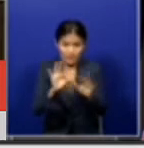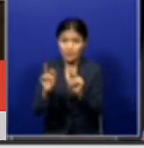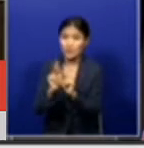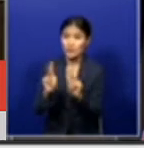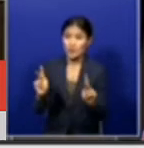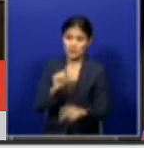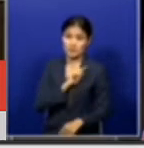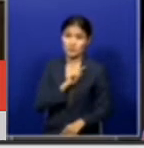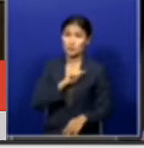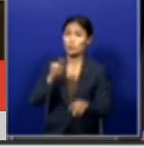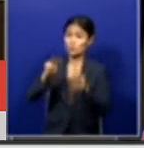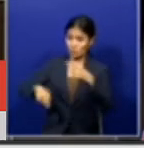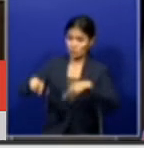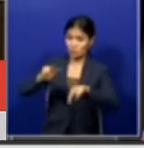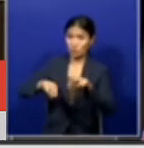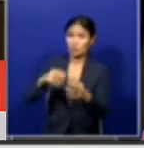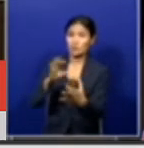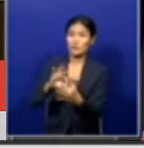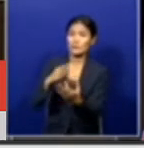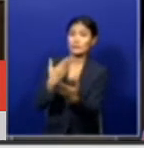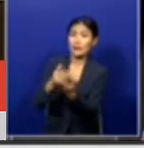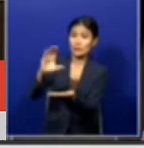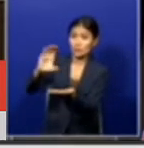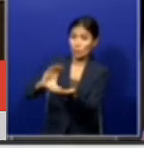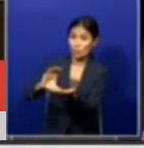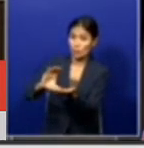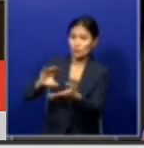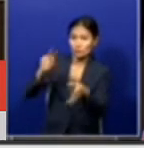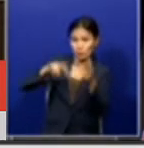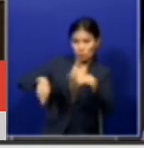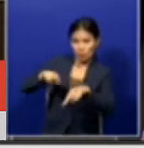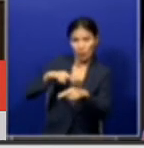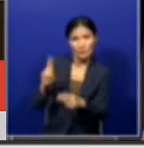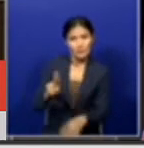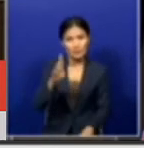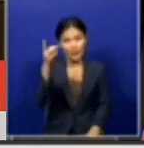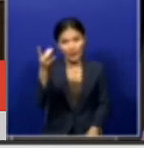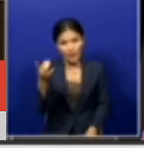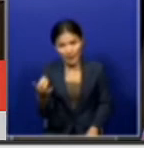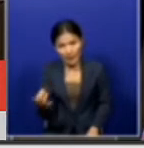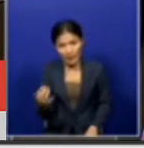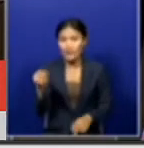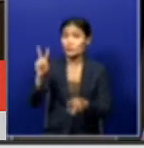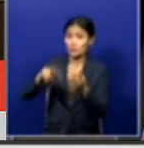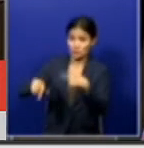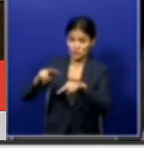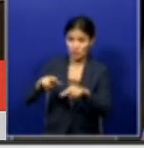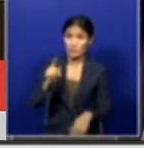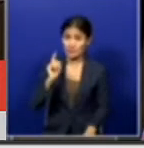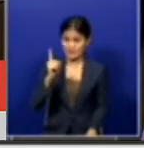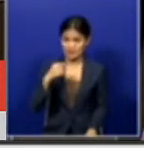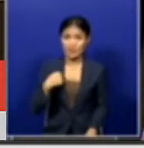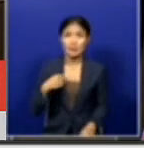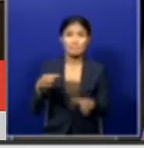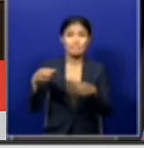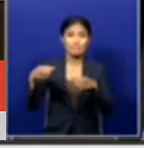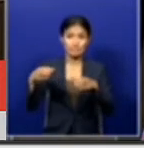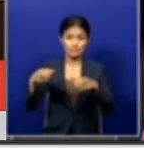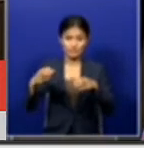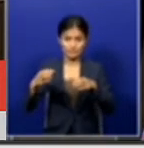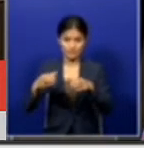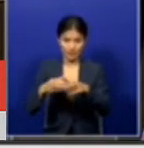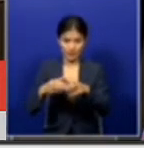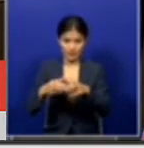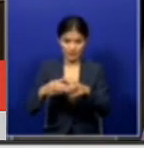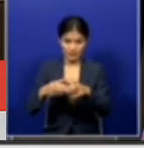อบการใช้จ่ายงบประมาณแต่เดิมพรรคการเมืองแกนหลักในการจัดตั้งรัฐบ